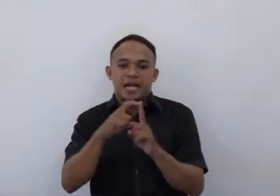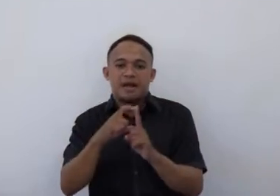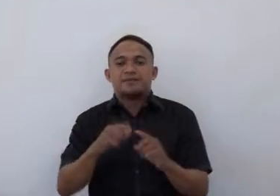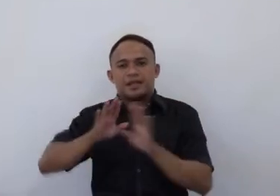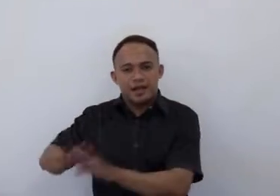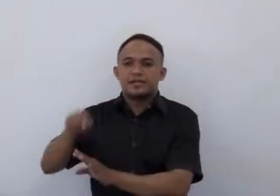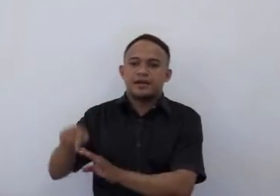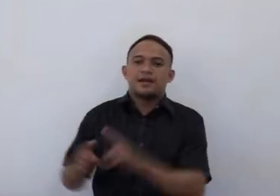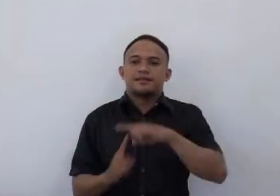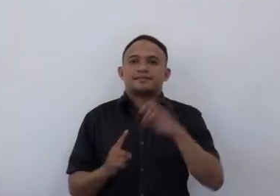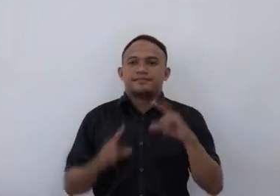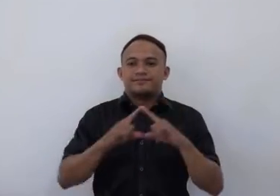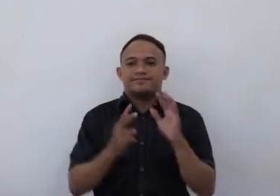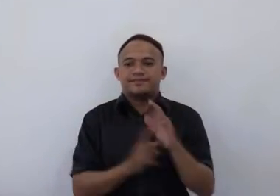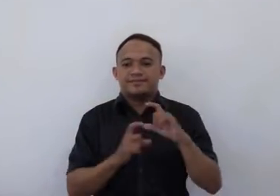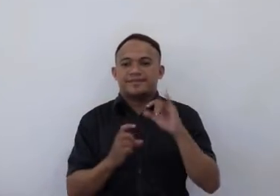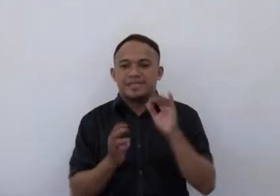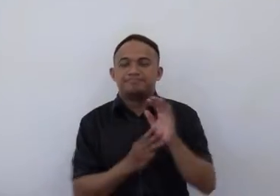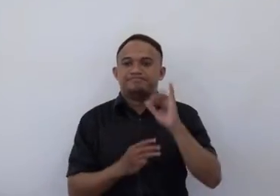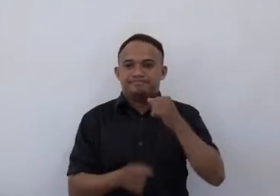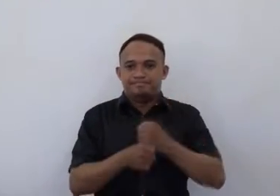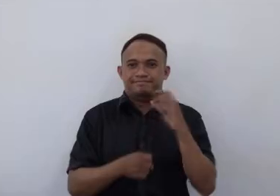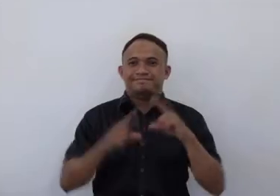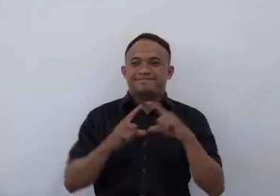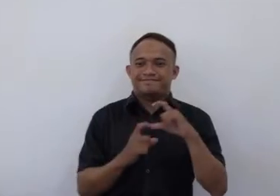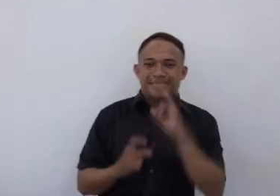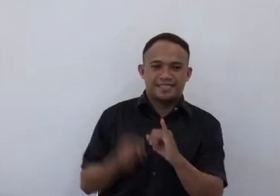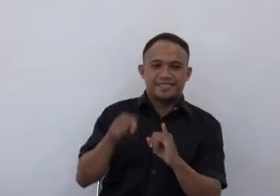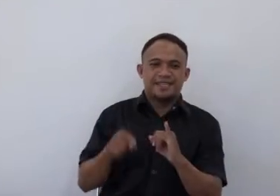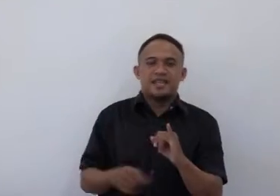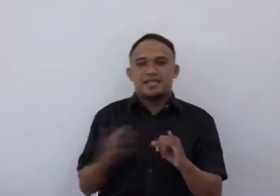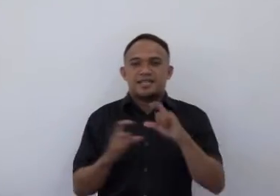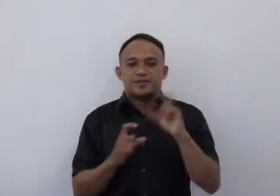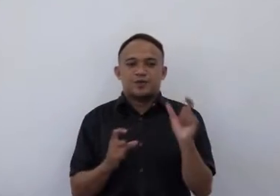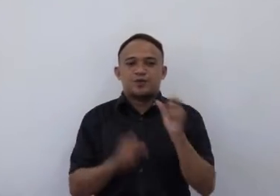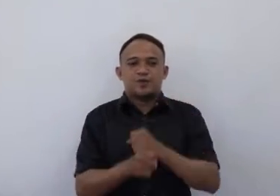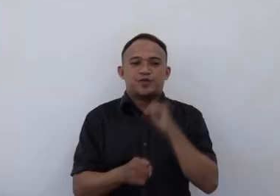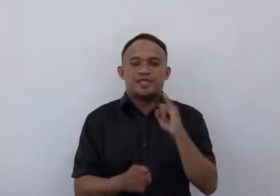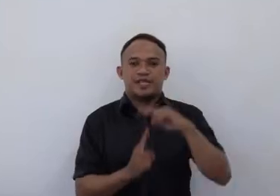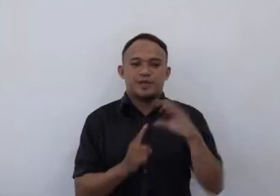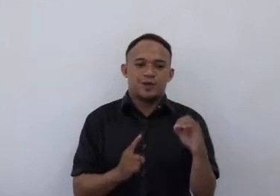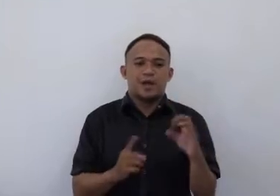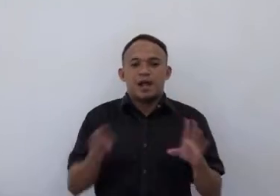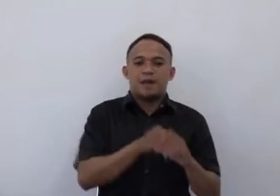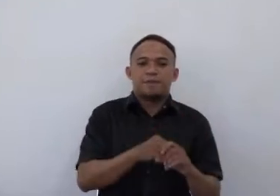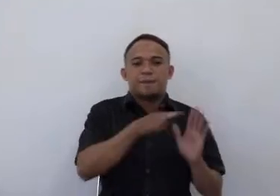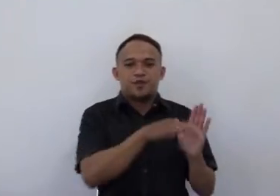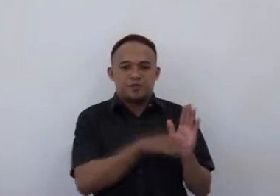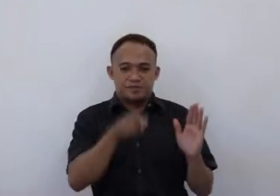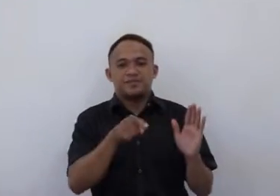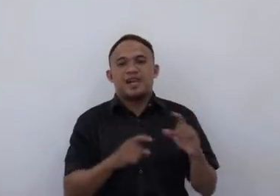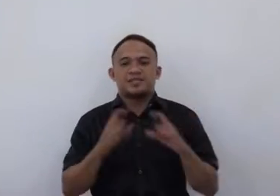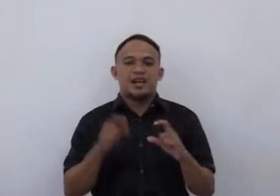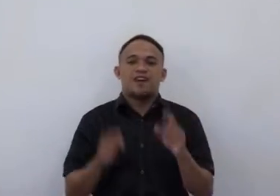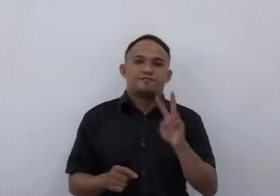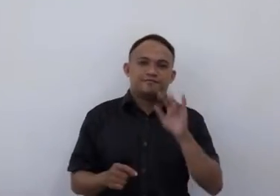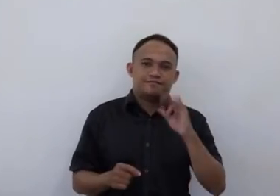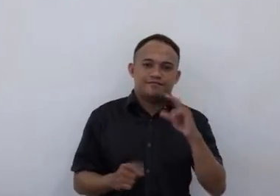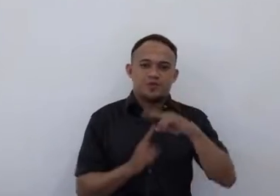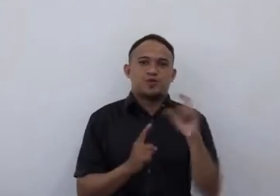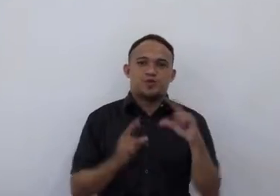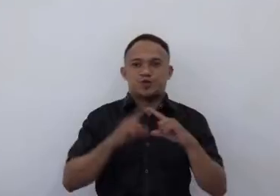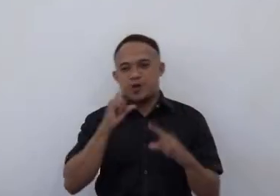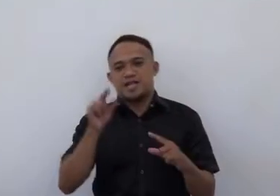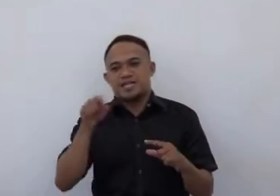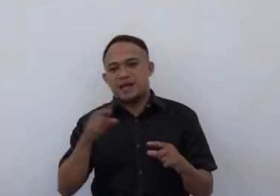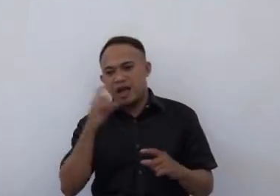Desa, Pembangunan Daerah Tertinggal dan Transmigrasi, Sugito dalam sambutannya secara virtual mengatakan,